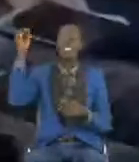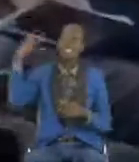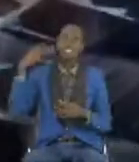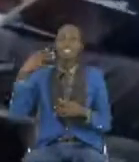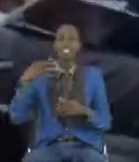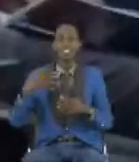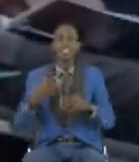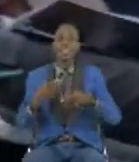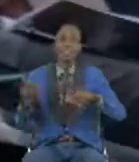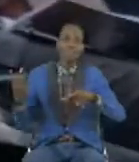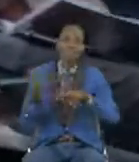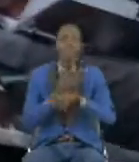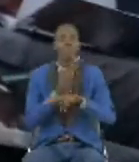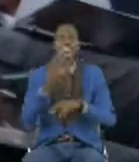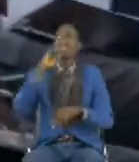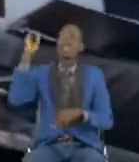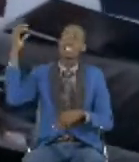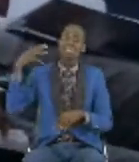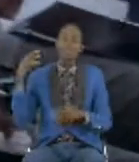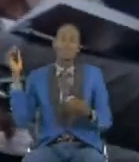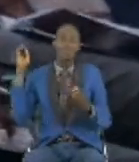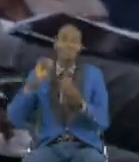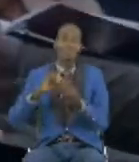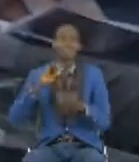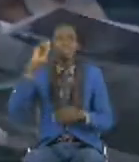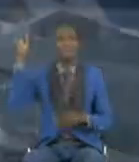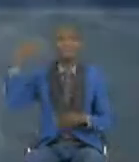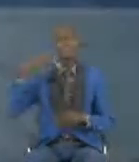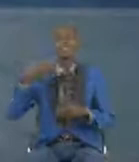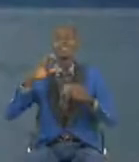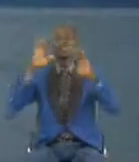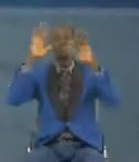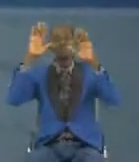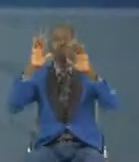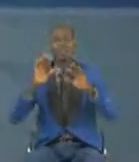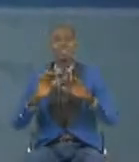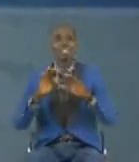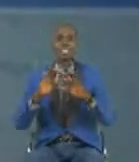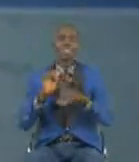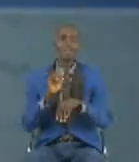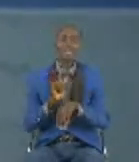grâce multipliée, plus de grâce, une grâce merveilleuse,